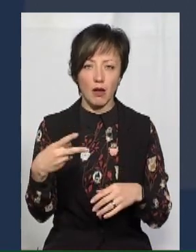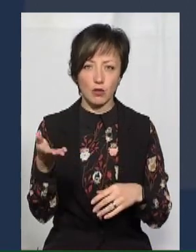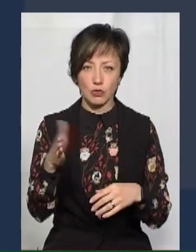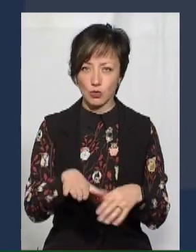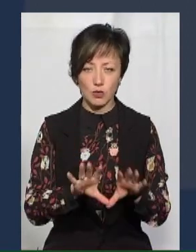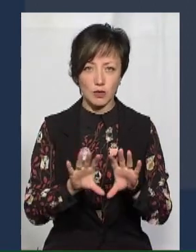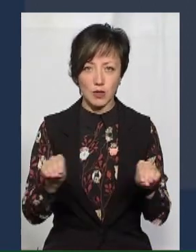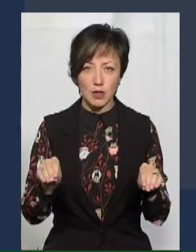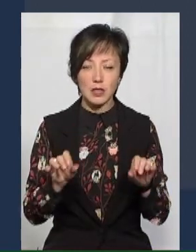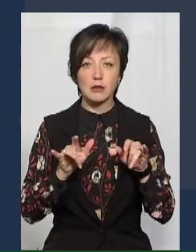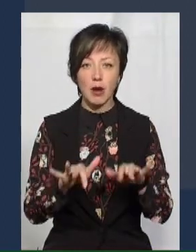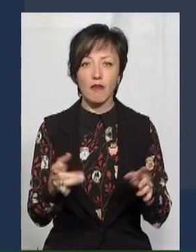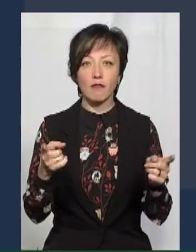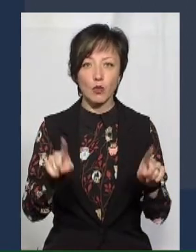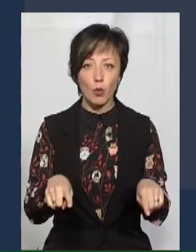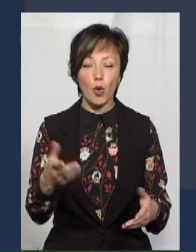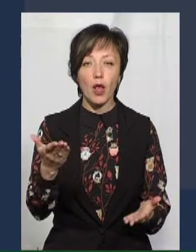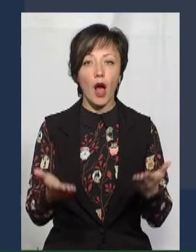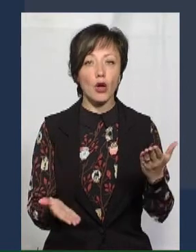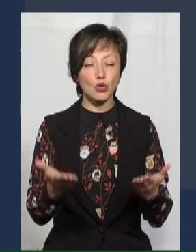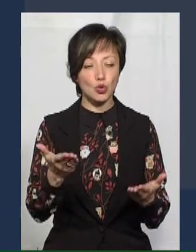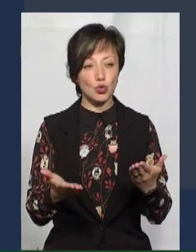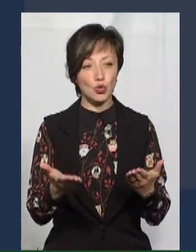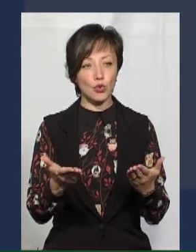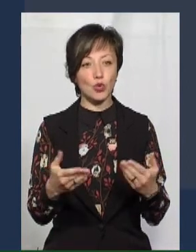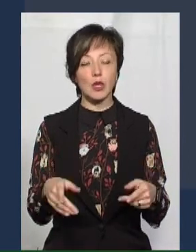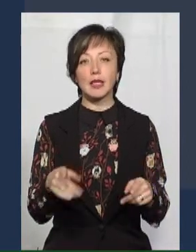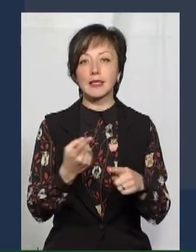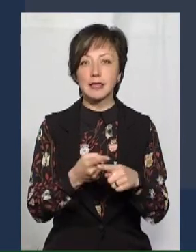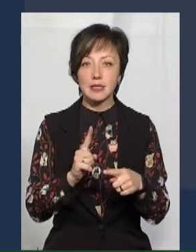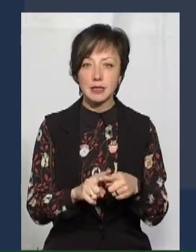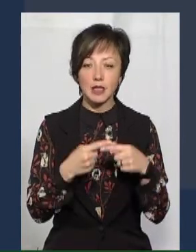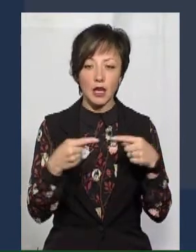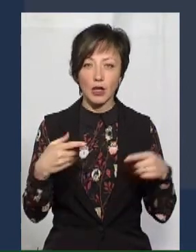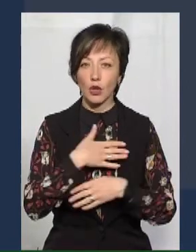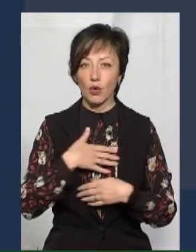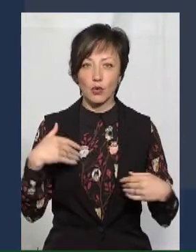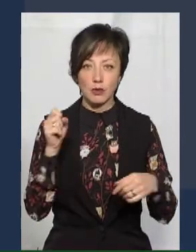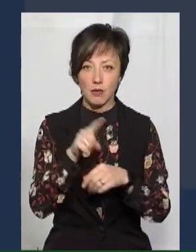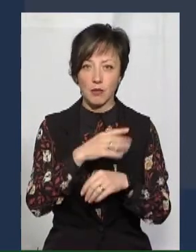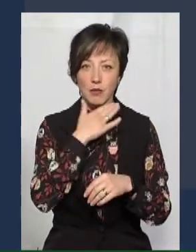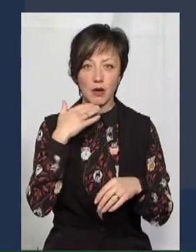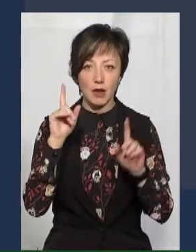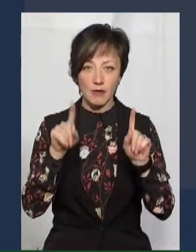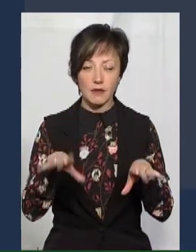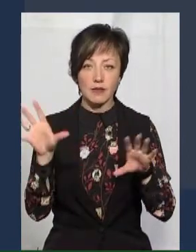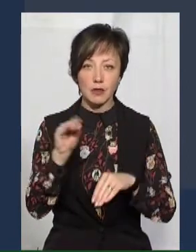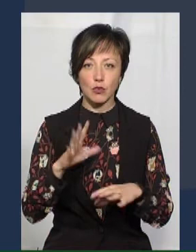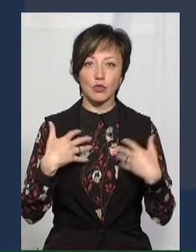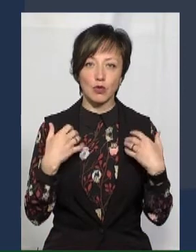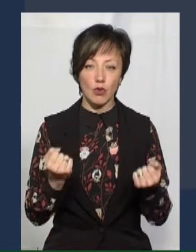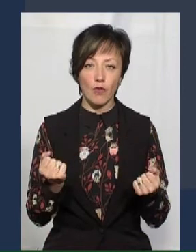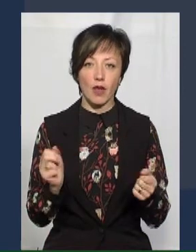Uh-huh. Але справа в тому, що якщо це такі речі, які не хочете замовляти багато, хай всі будуть здорові